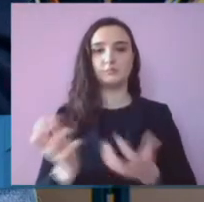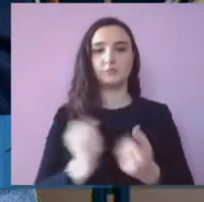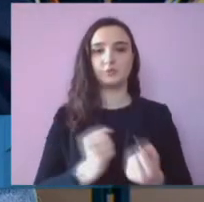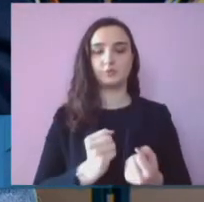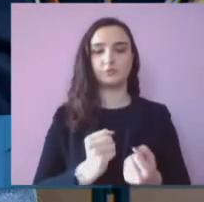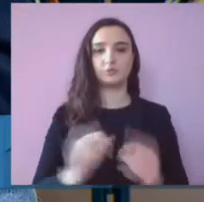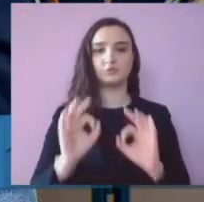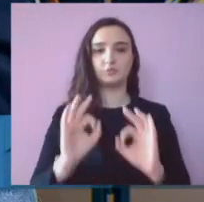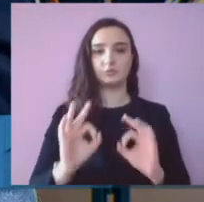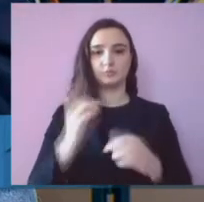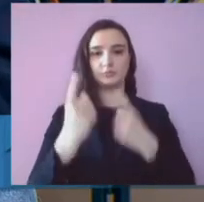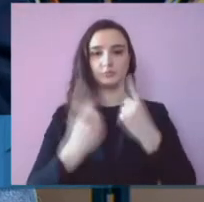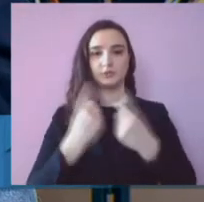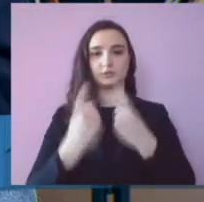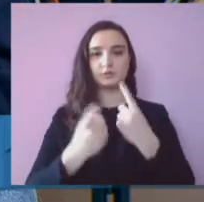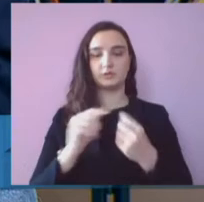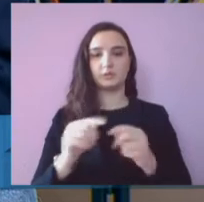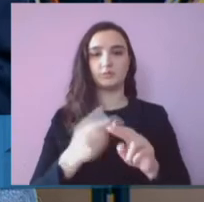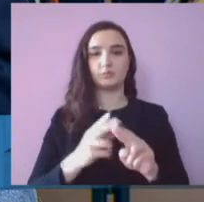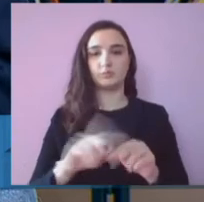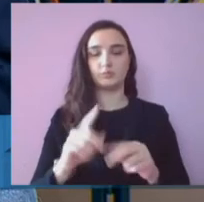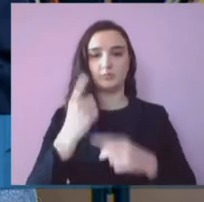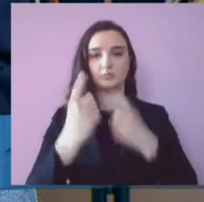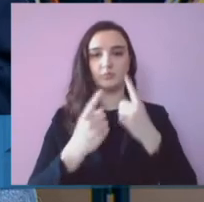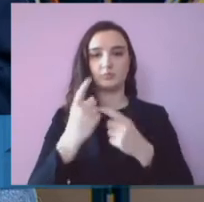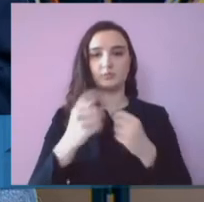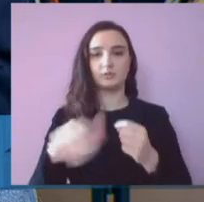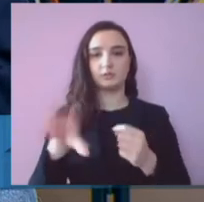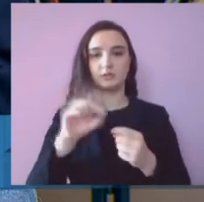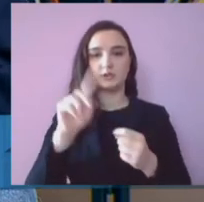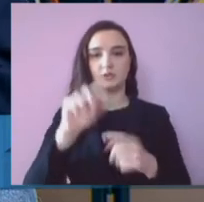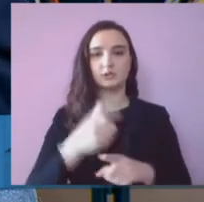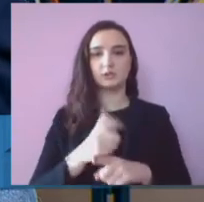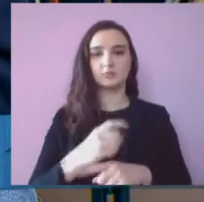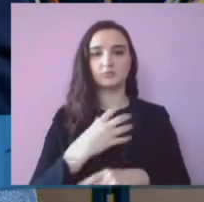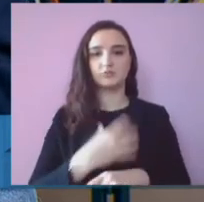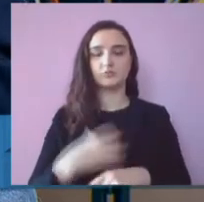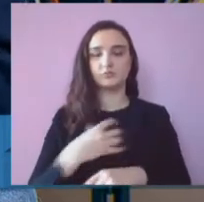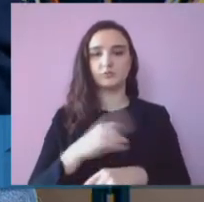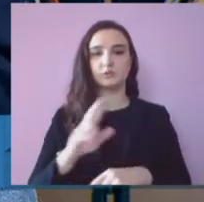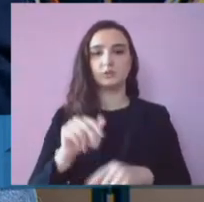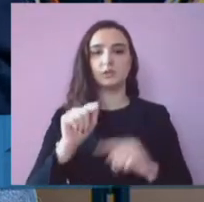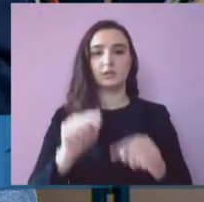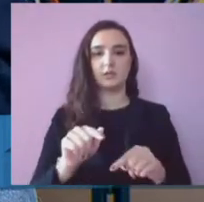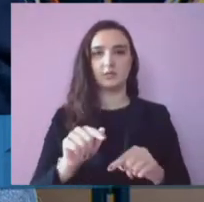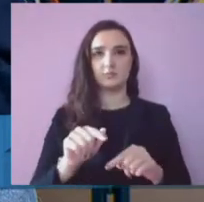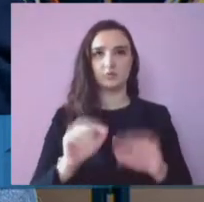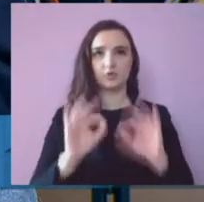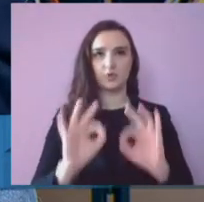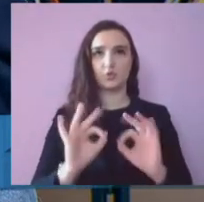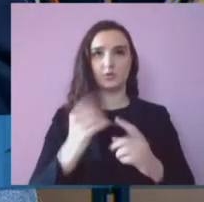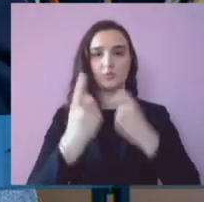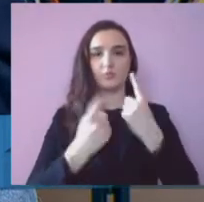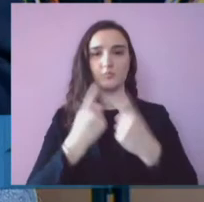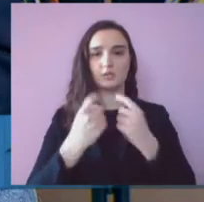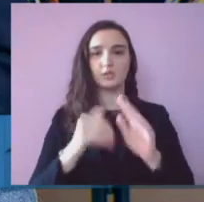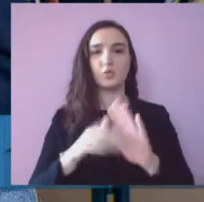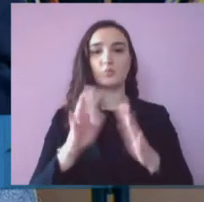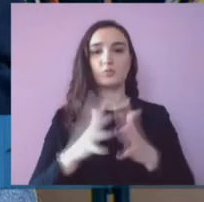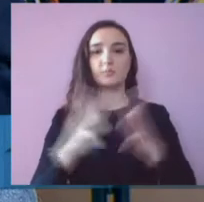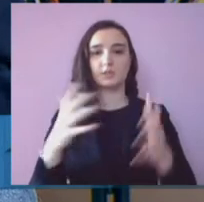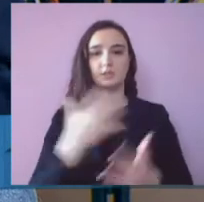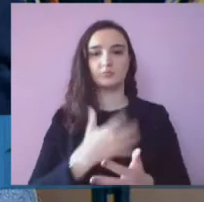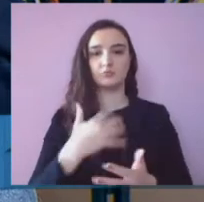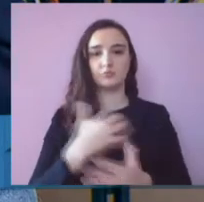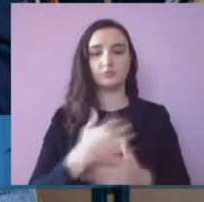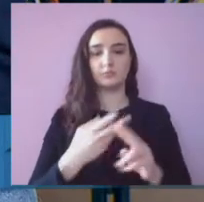სწორი ინფორმაცია. იმიტომ რომ ინფორმაცია მოგეხსენება ძალიან მნიშვნელოვანია და მით უმეტეს სწორი ინფორმაცია მეტად მნიშვნელოვანი, ასე რომ